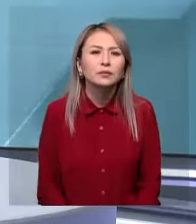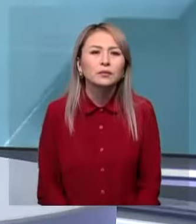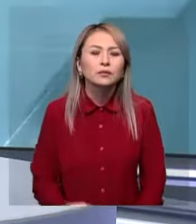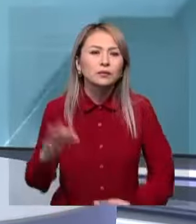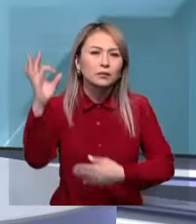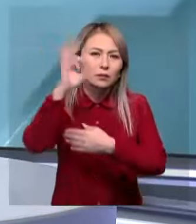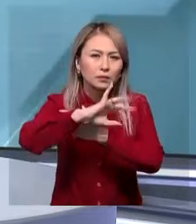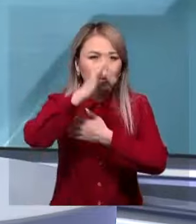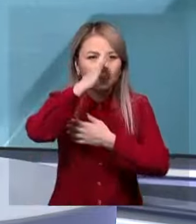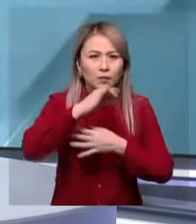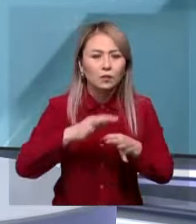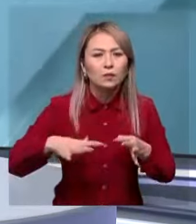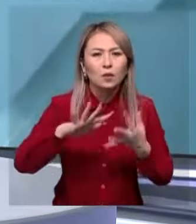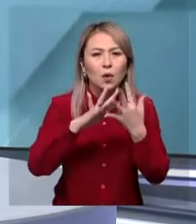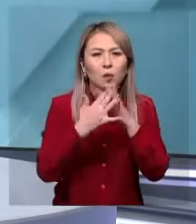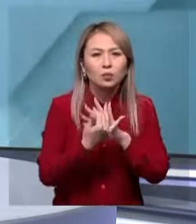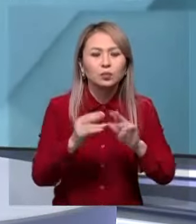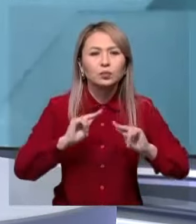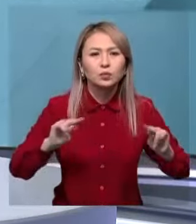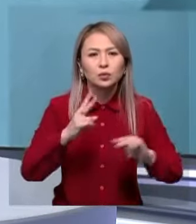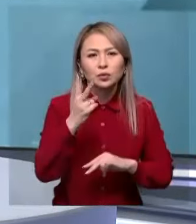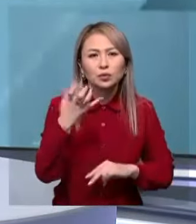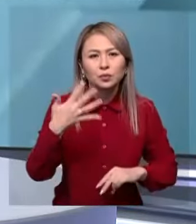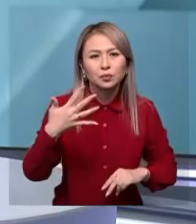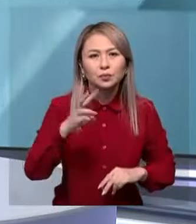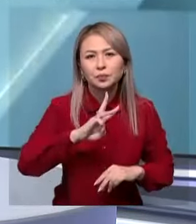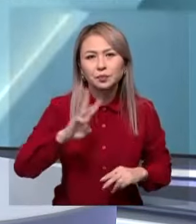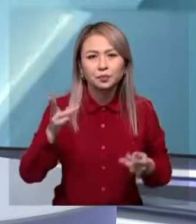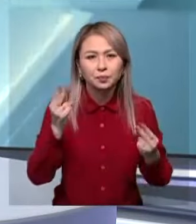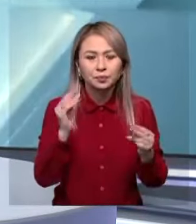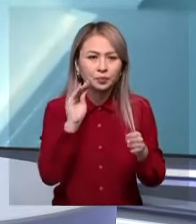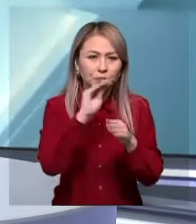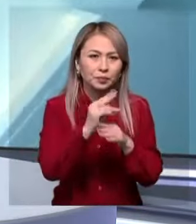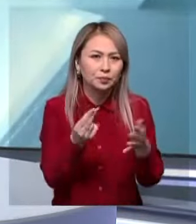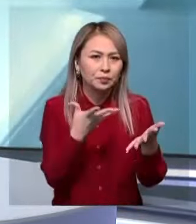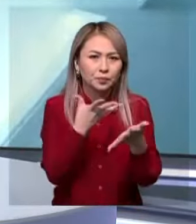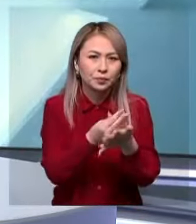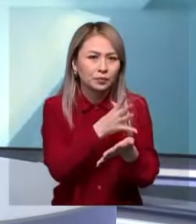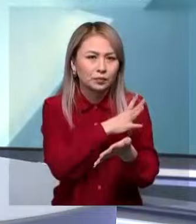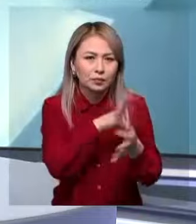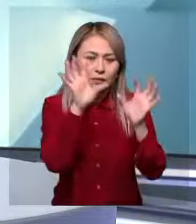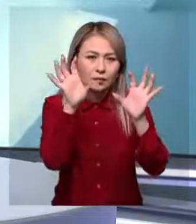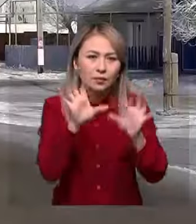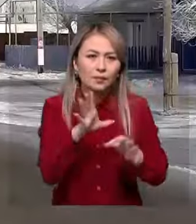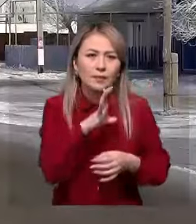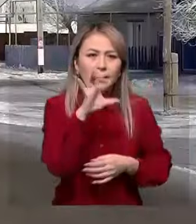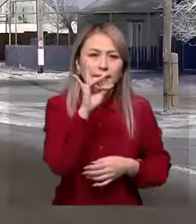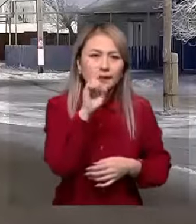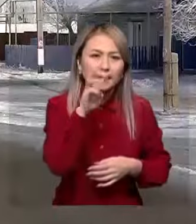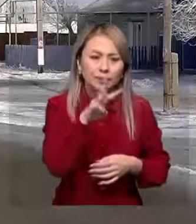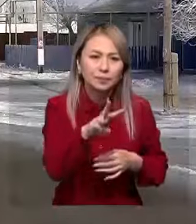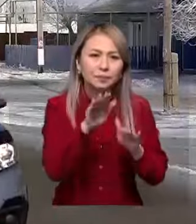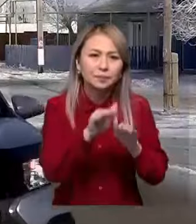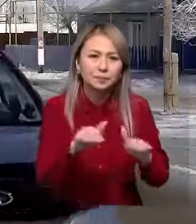Батыс Қазақстан облысындағы ауыл педагогтарына 250 миллион теңге үстемақы төленбеген. Мұндай заңсыздықтар Сырма